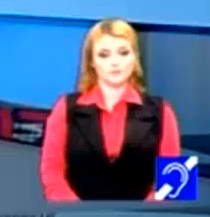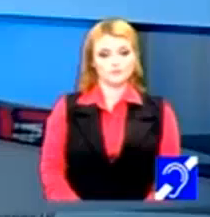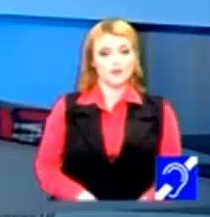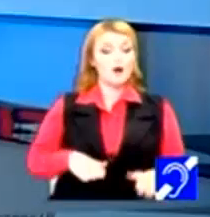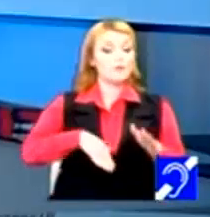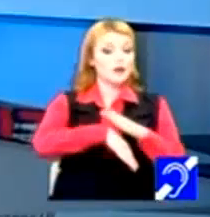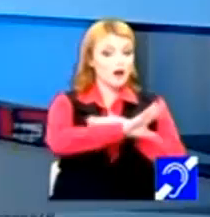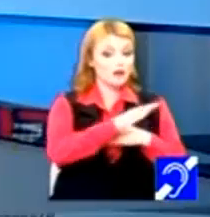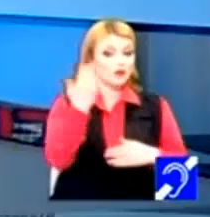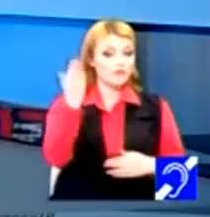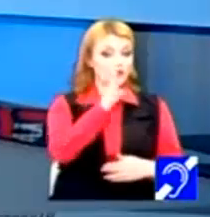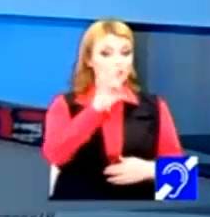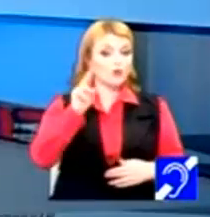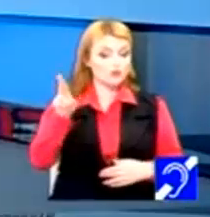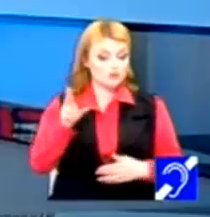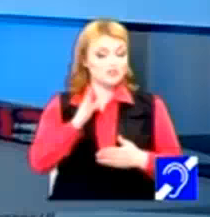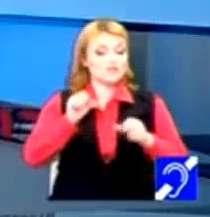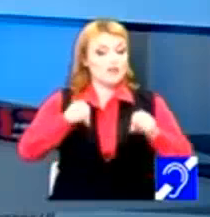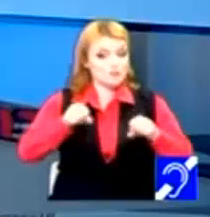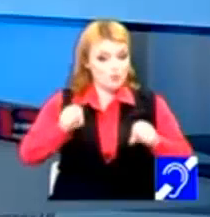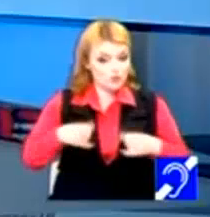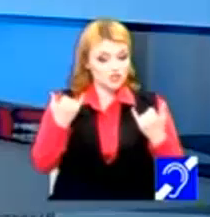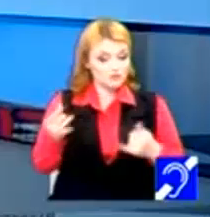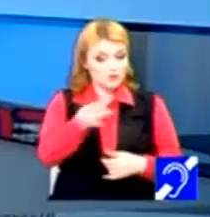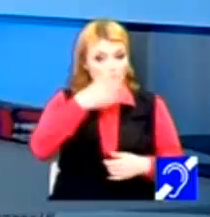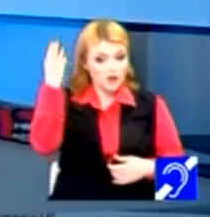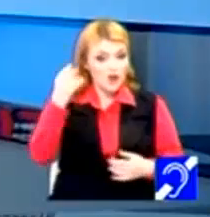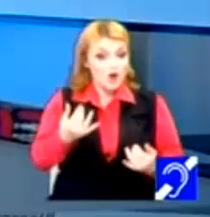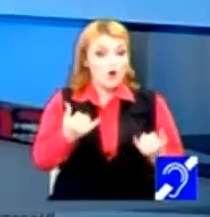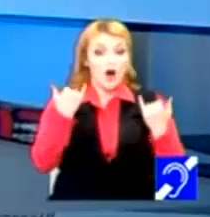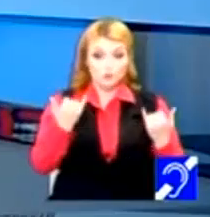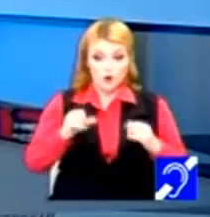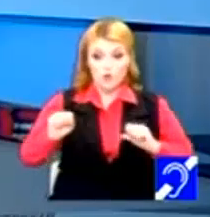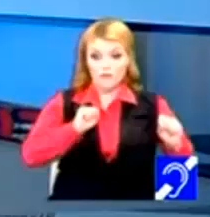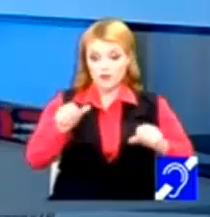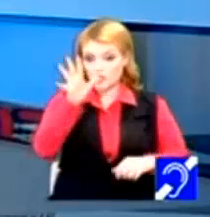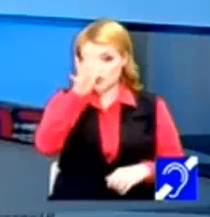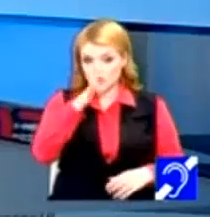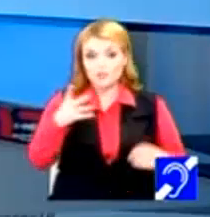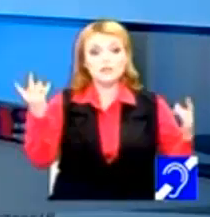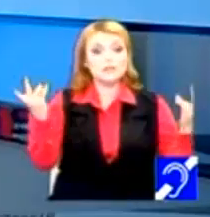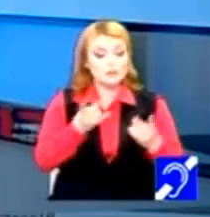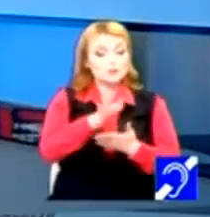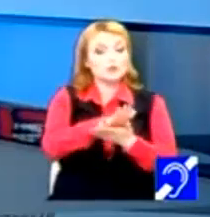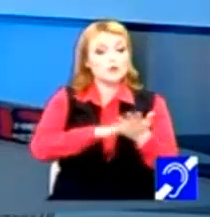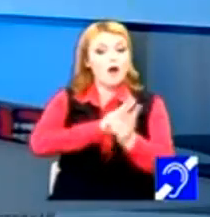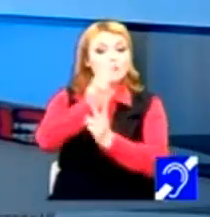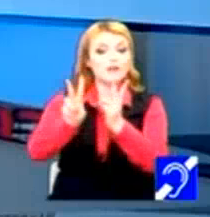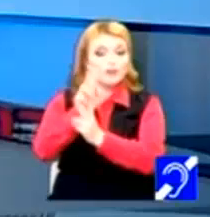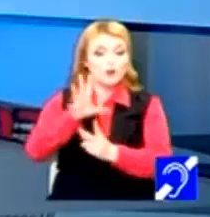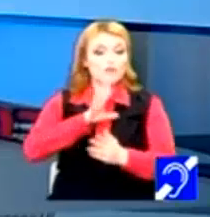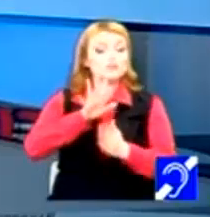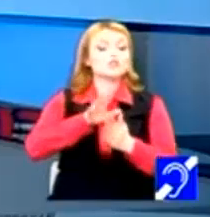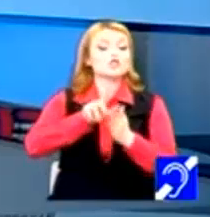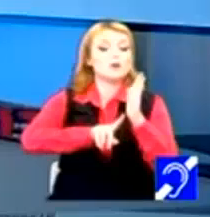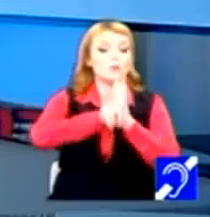Plecarea lui Vlad Plahotniuc a oferit o șansă Republicii Moldova, dar actualul guvern de la Chișinău trebuie să continue reformele începute